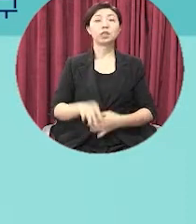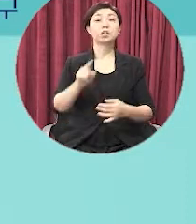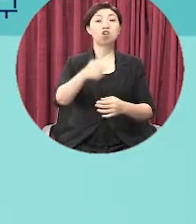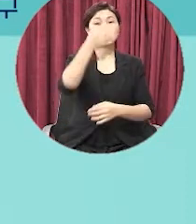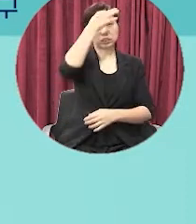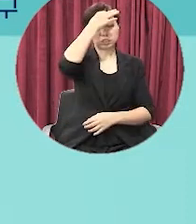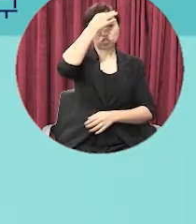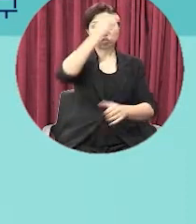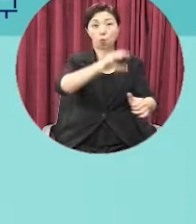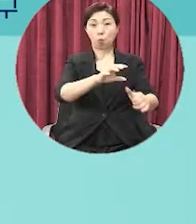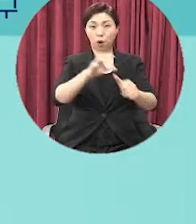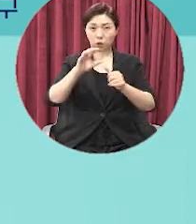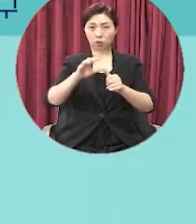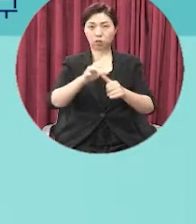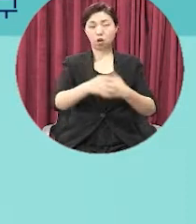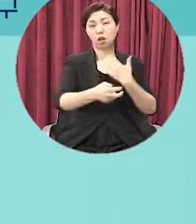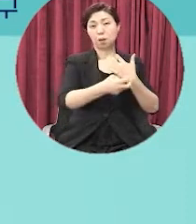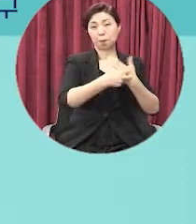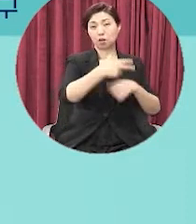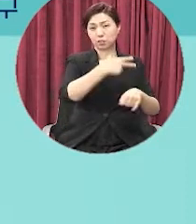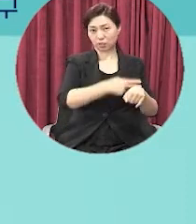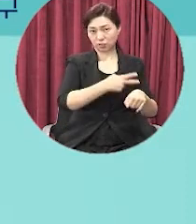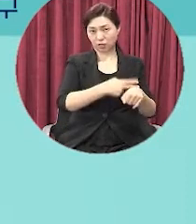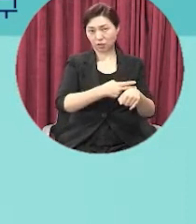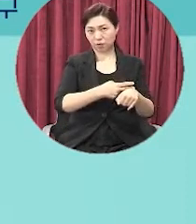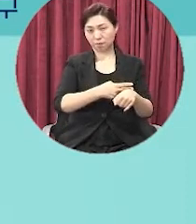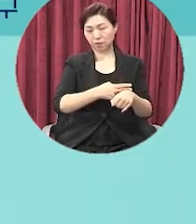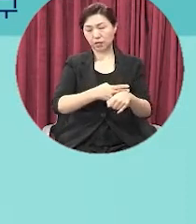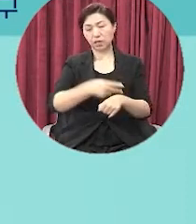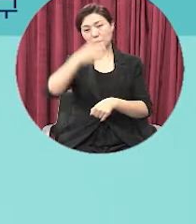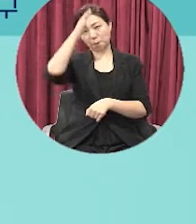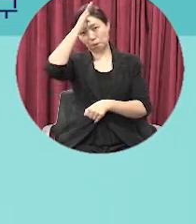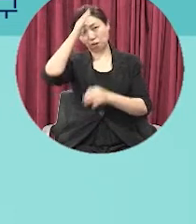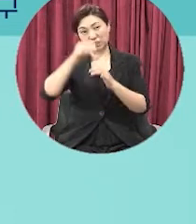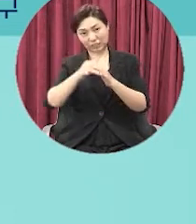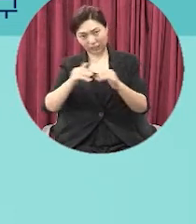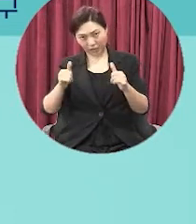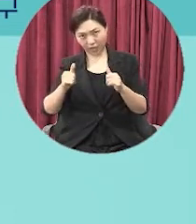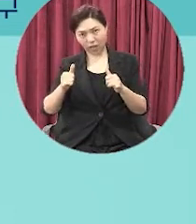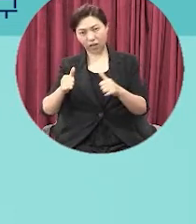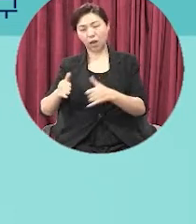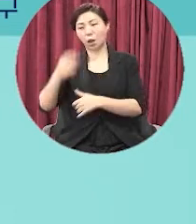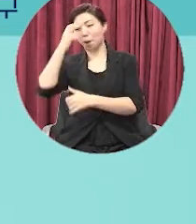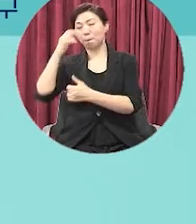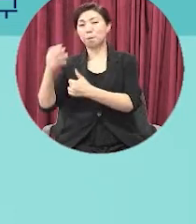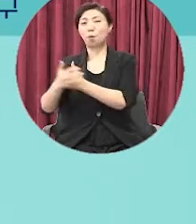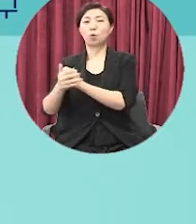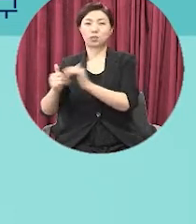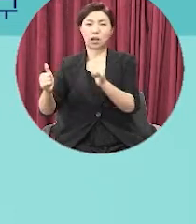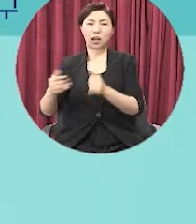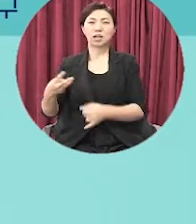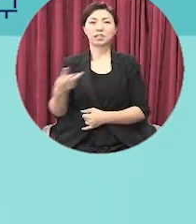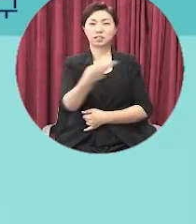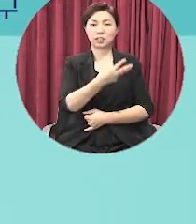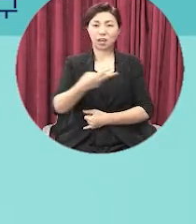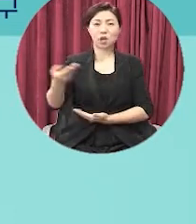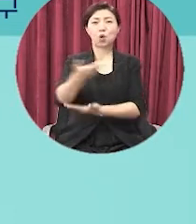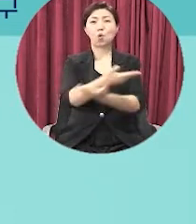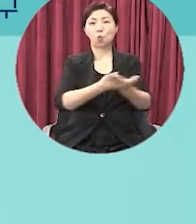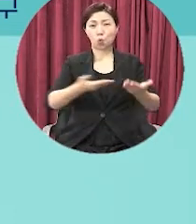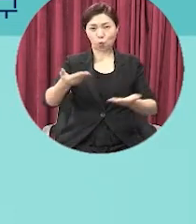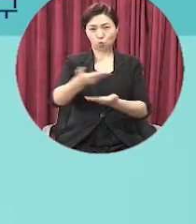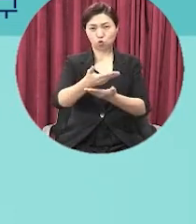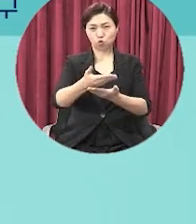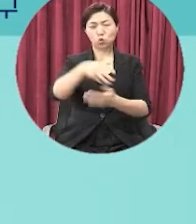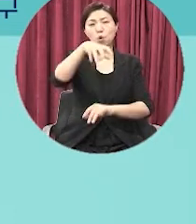환자와 의사와 아 저희 4 보호자를 위한 3자간 의 공유 플랫폼 이 필요하게 됩니다 마침 저희가